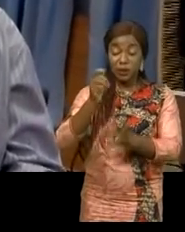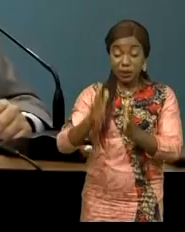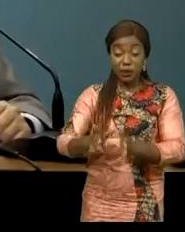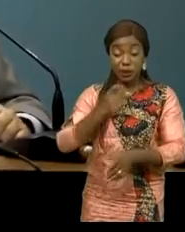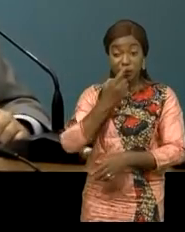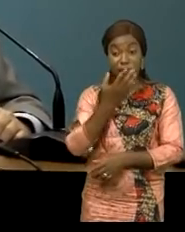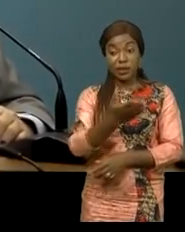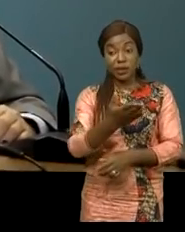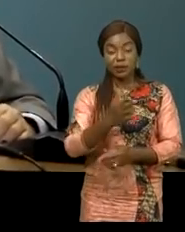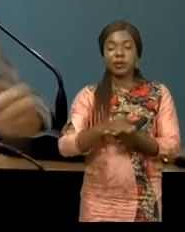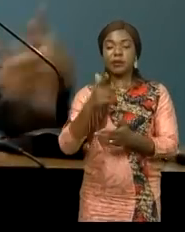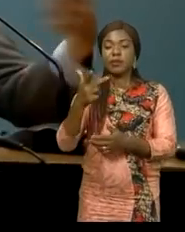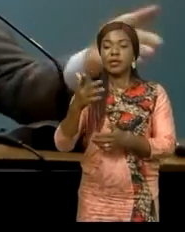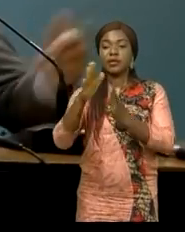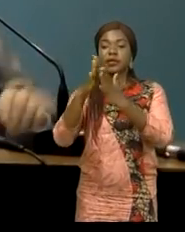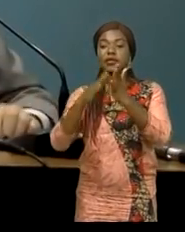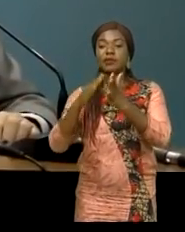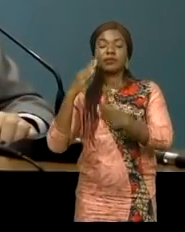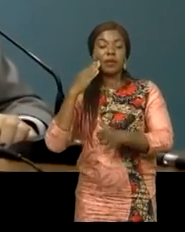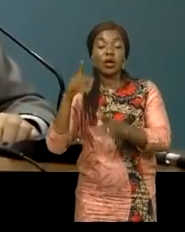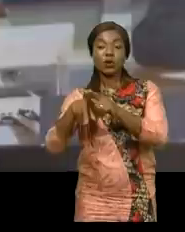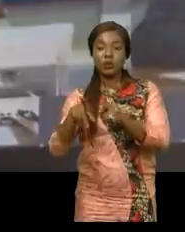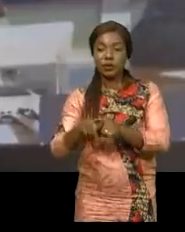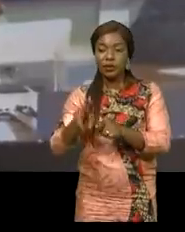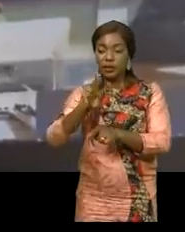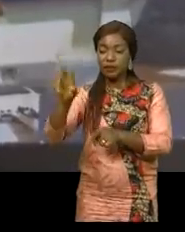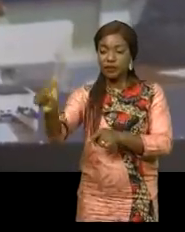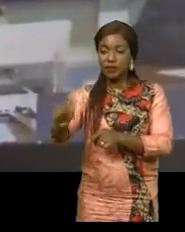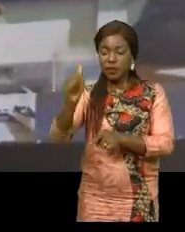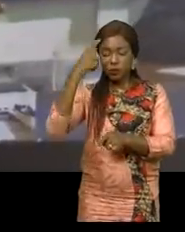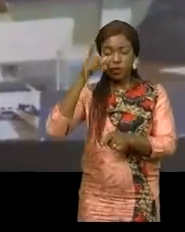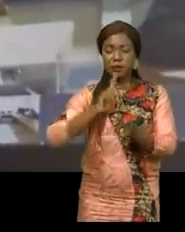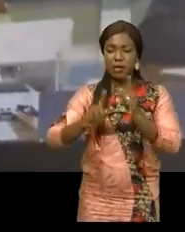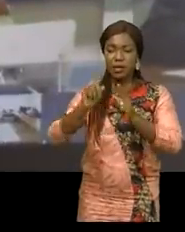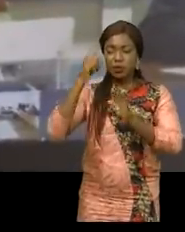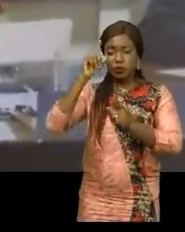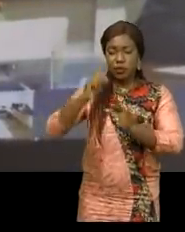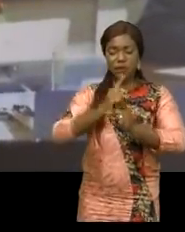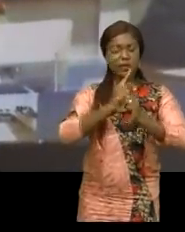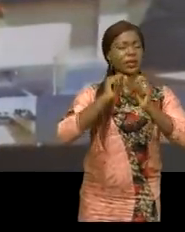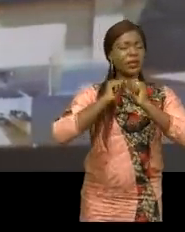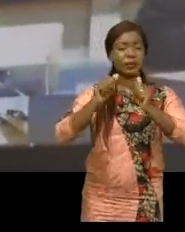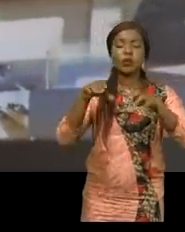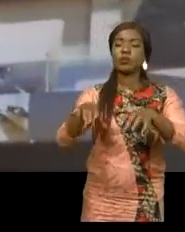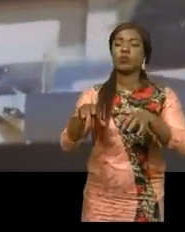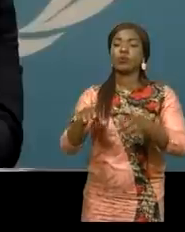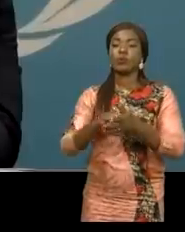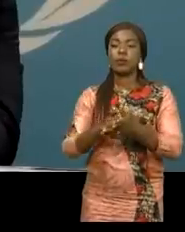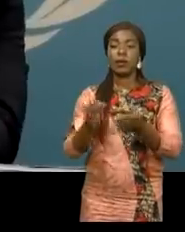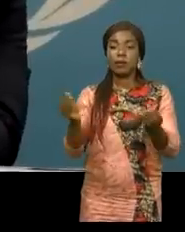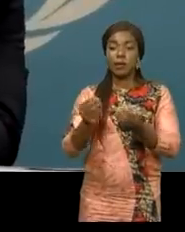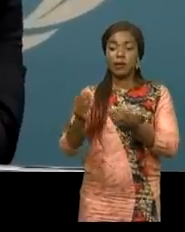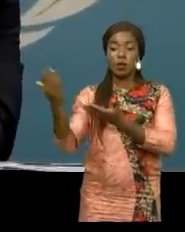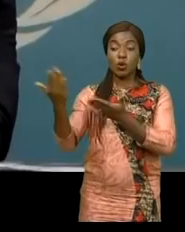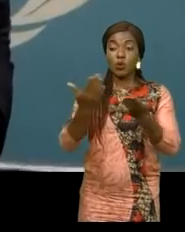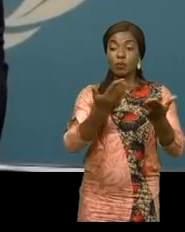2021 il s'agit entre autres de la situation sécuritaire et humanitaire en rdc selon le porte parole de